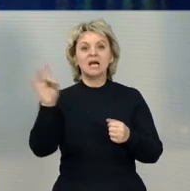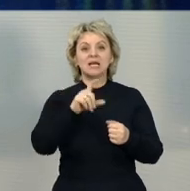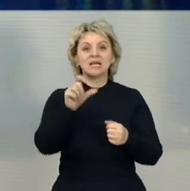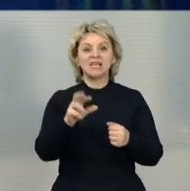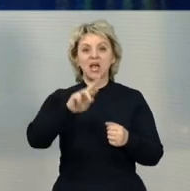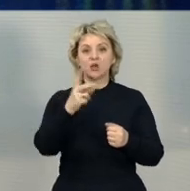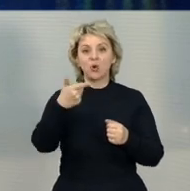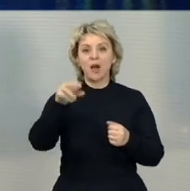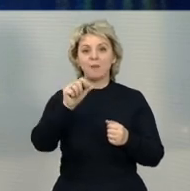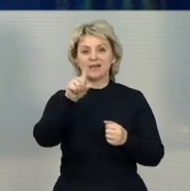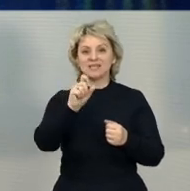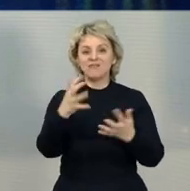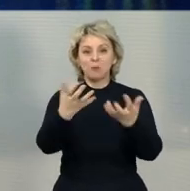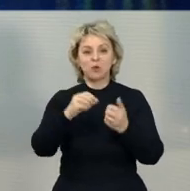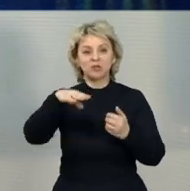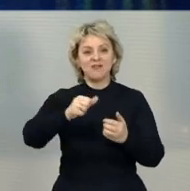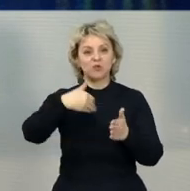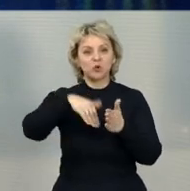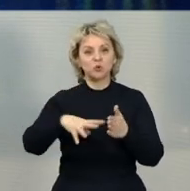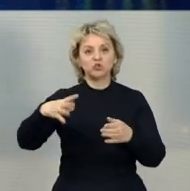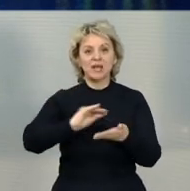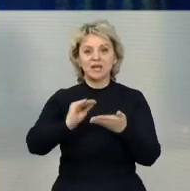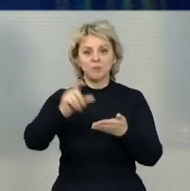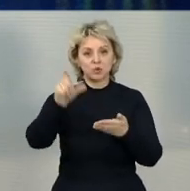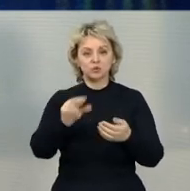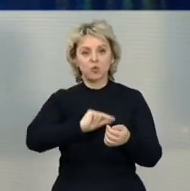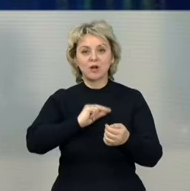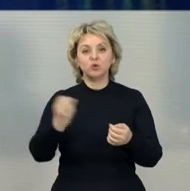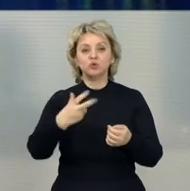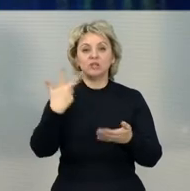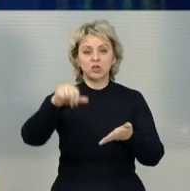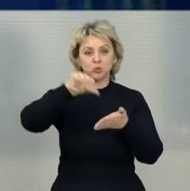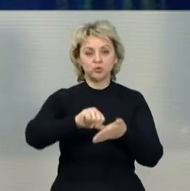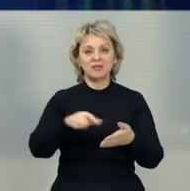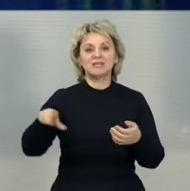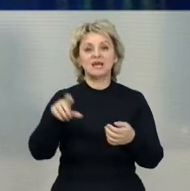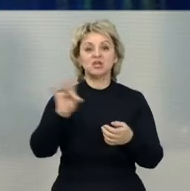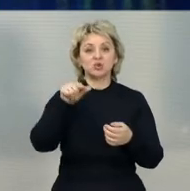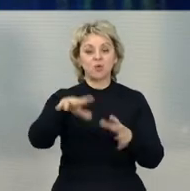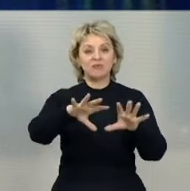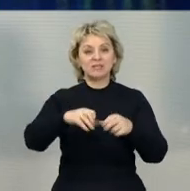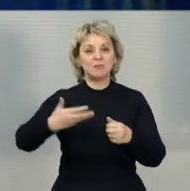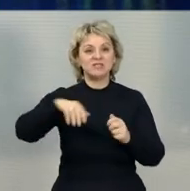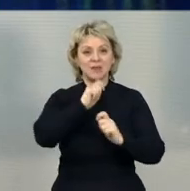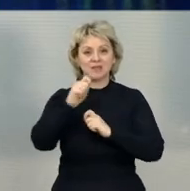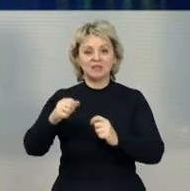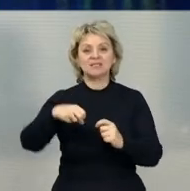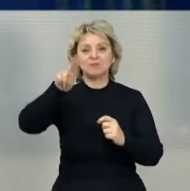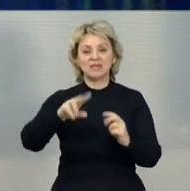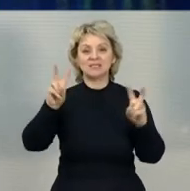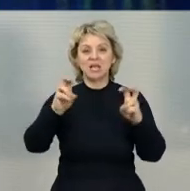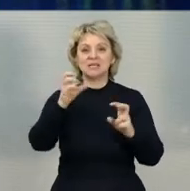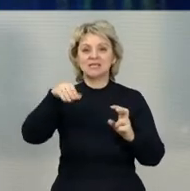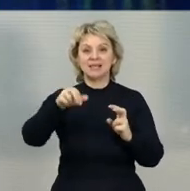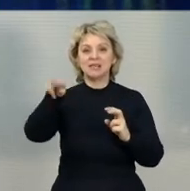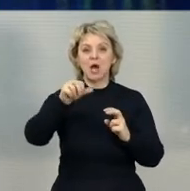Ростовчанка Яна Габазова получила ТЭФИ за лучшую репортерскую работу. Еще трое участников от Донской столицы забрали все награды в спецноминации